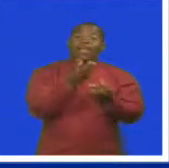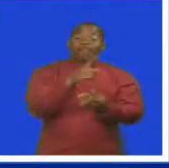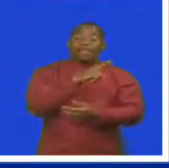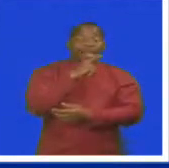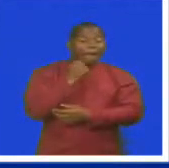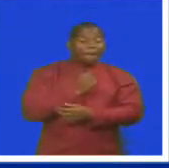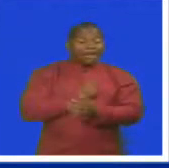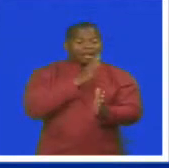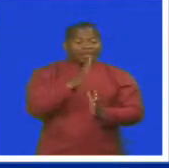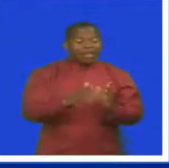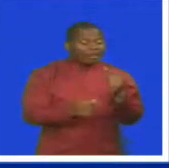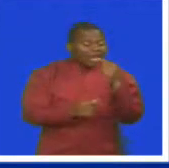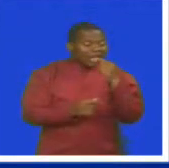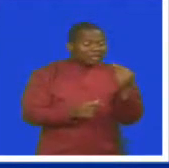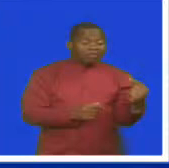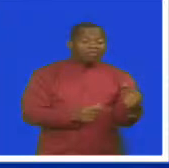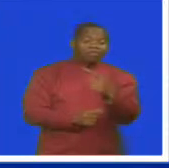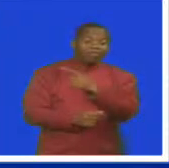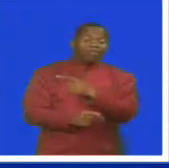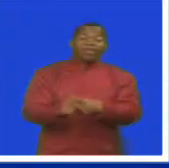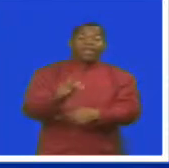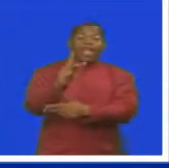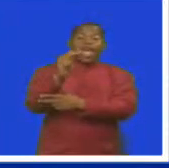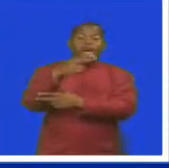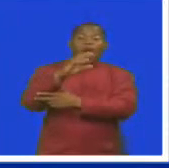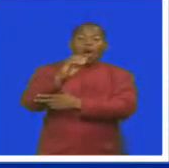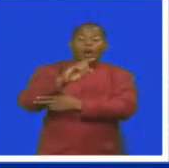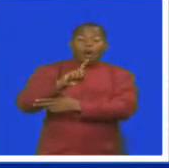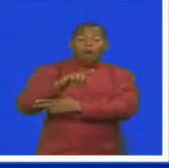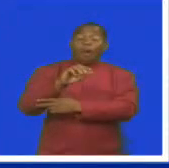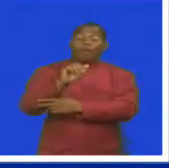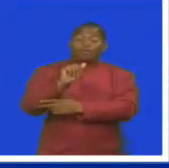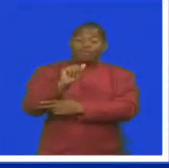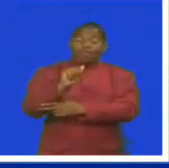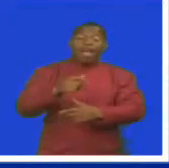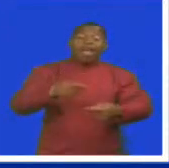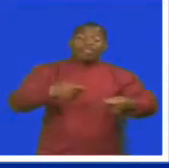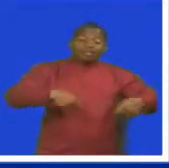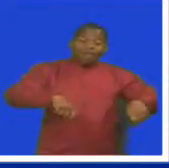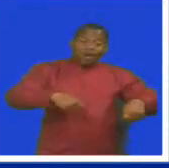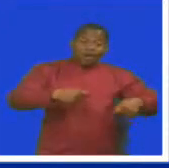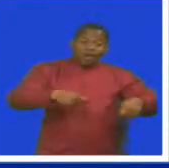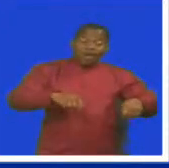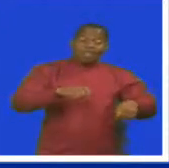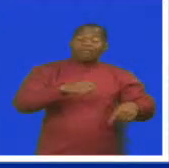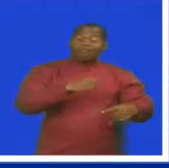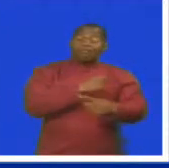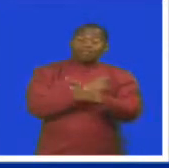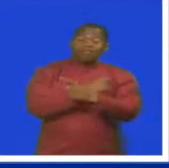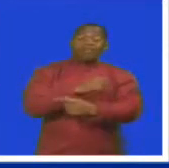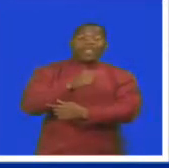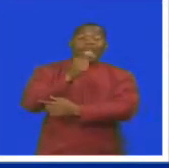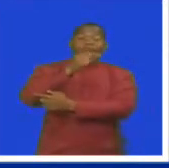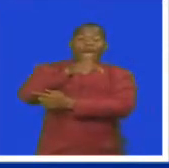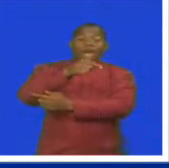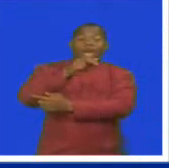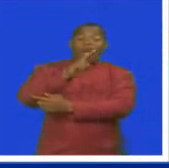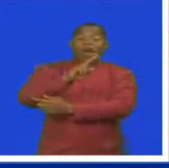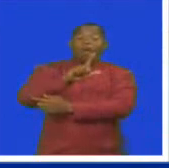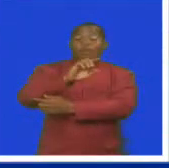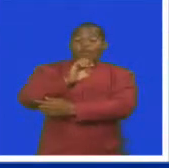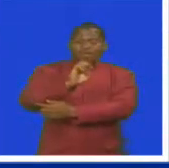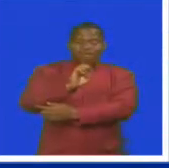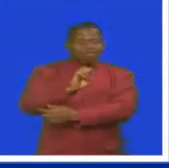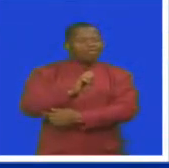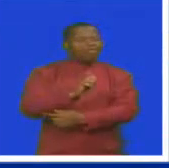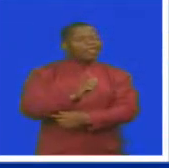Laminging, some girls swing Waka Kosa, Namisana Nayeza, Manzi Manze, and it in Zabente Futemijalo Mushang in a LinkedIn Kule, Kulet it in